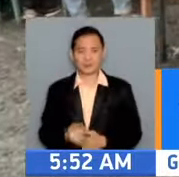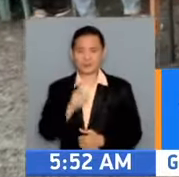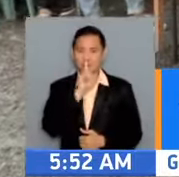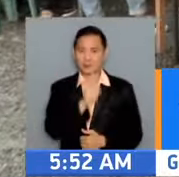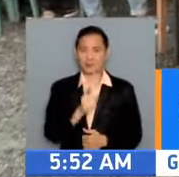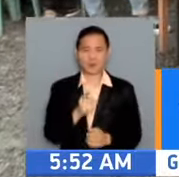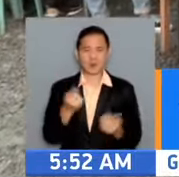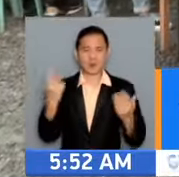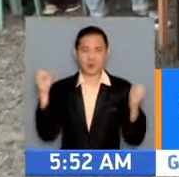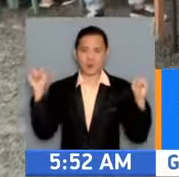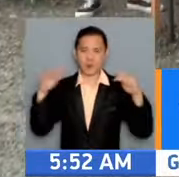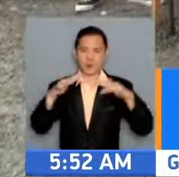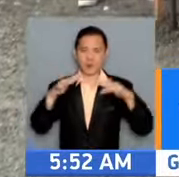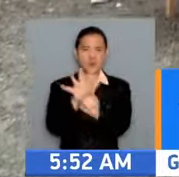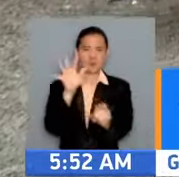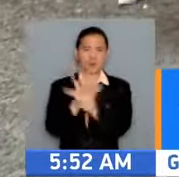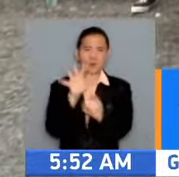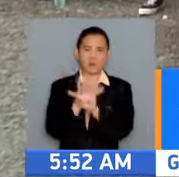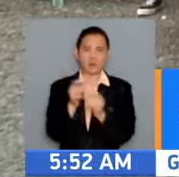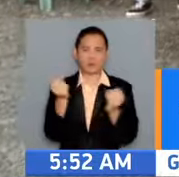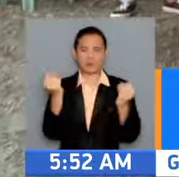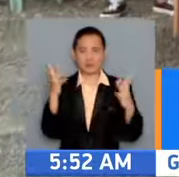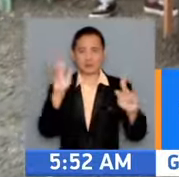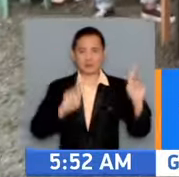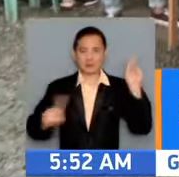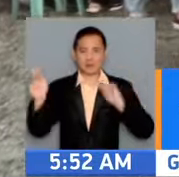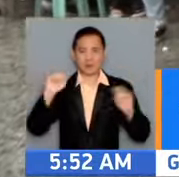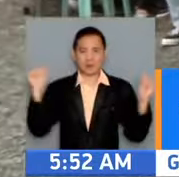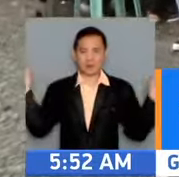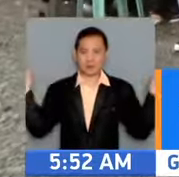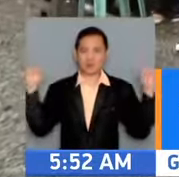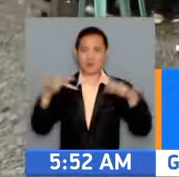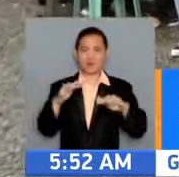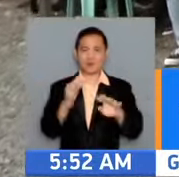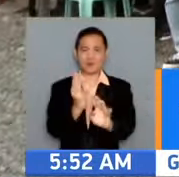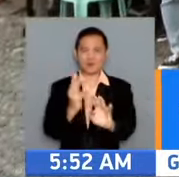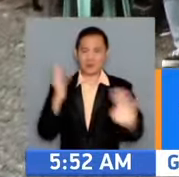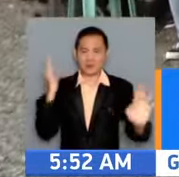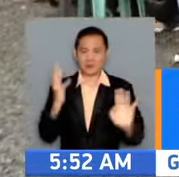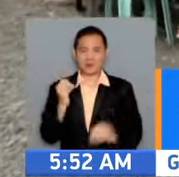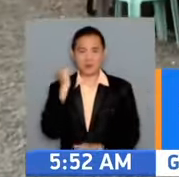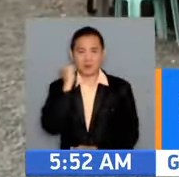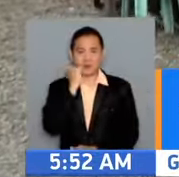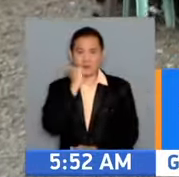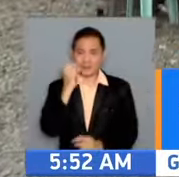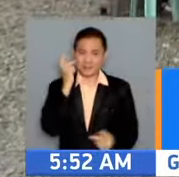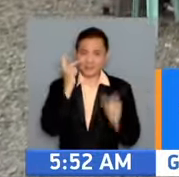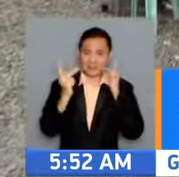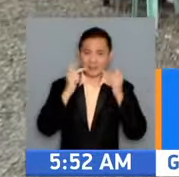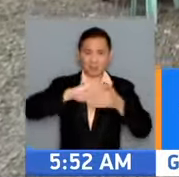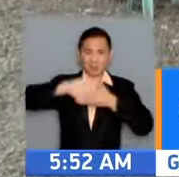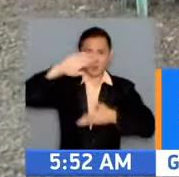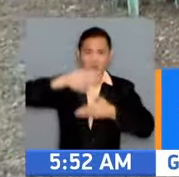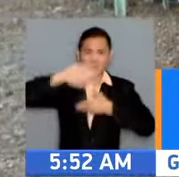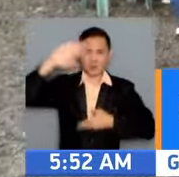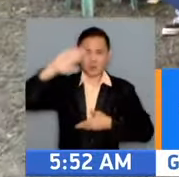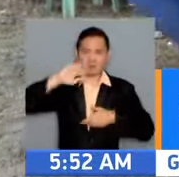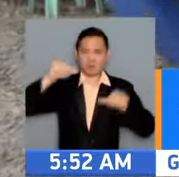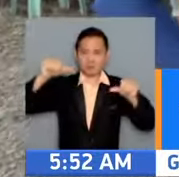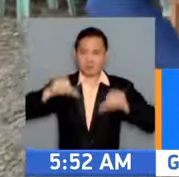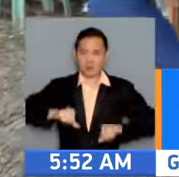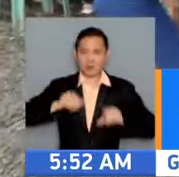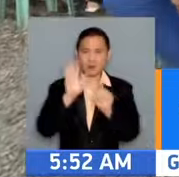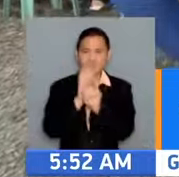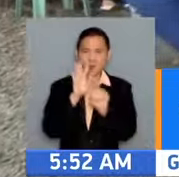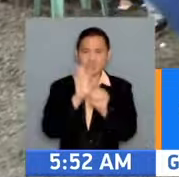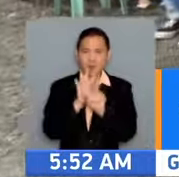sigurado, pipilahan at kaya... Lagi po namin nakikita ang inyong trending ng mga posts sa social media araw-araw. Correct, correct.